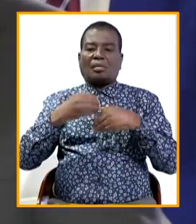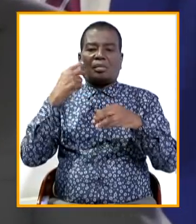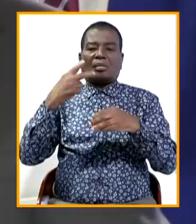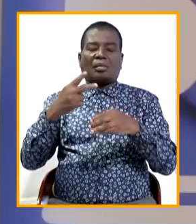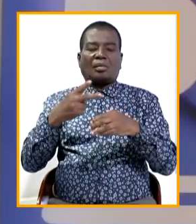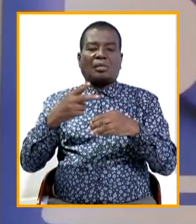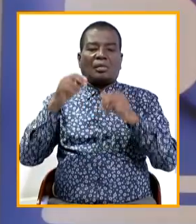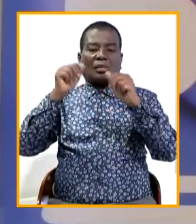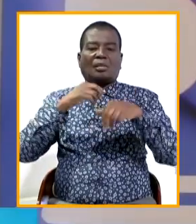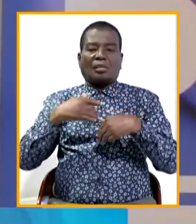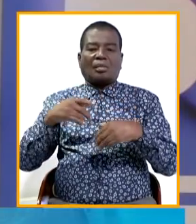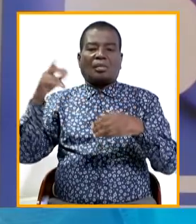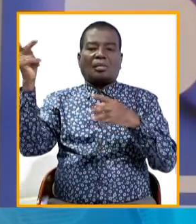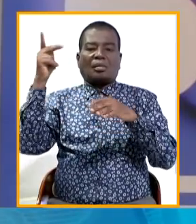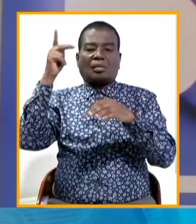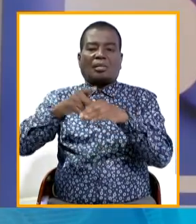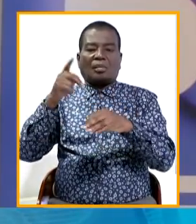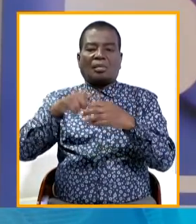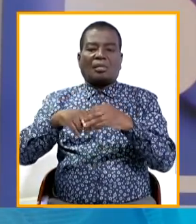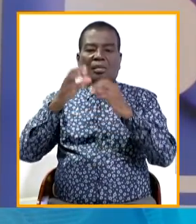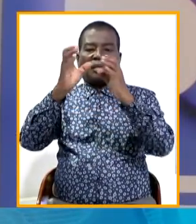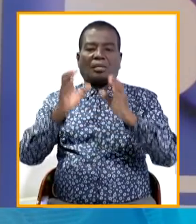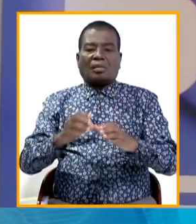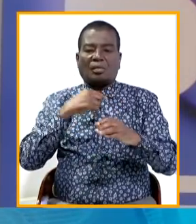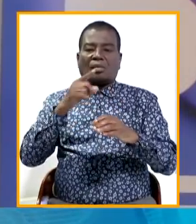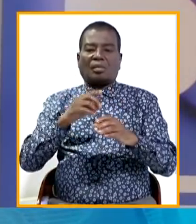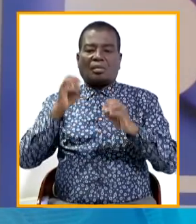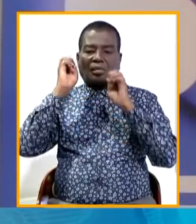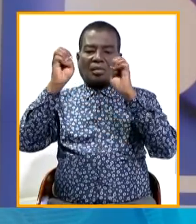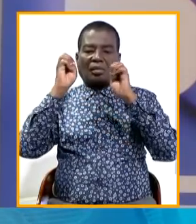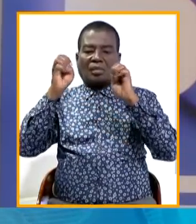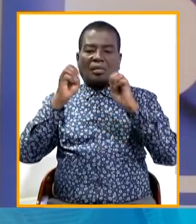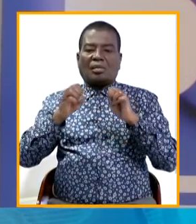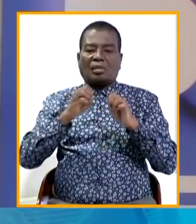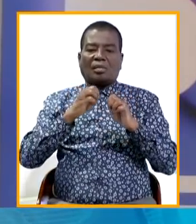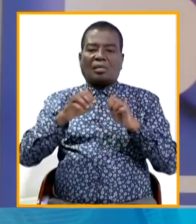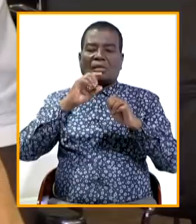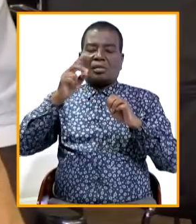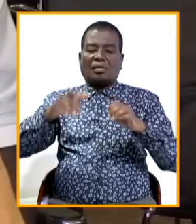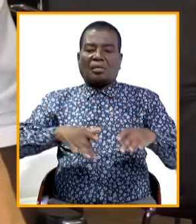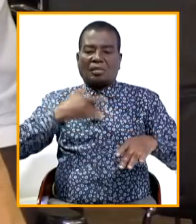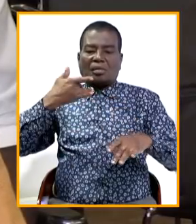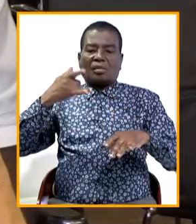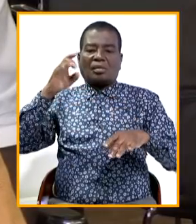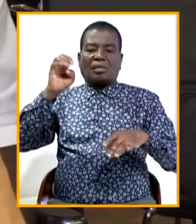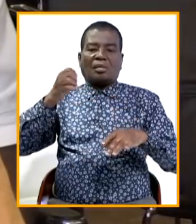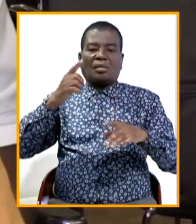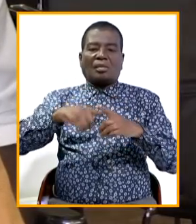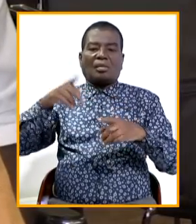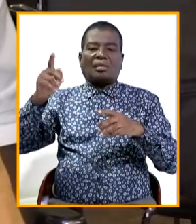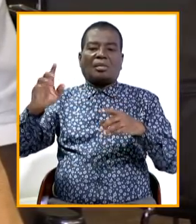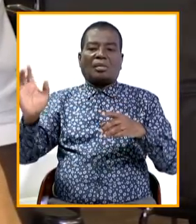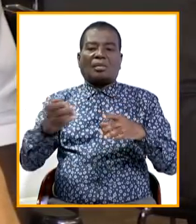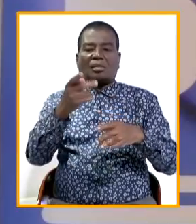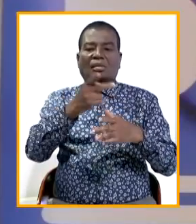examinés. Il ne peut pas avoir de participation des citoyens s'ils ne sont pas éduqués, s'ils ne sont pas sensibilisés à prendre part